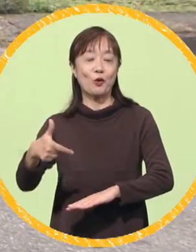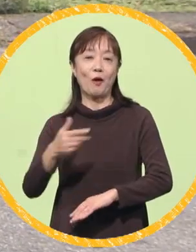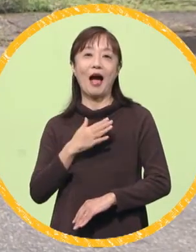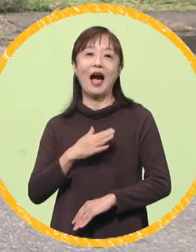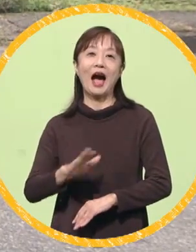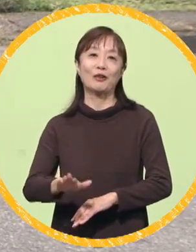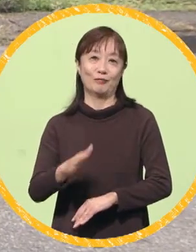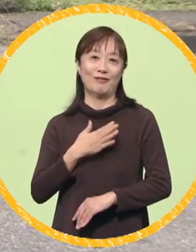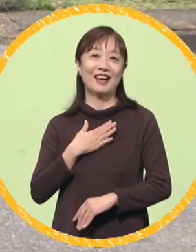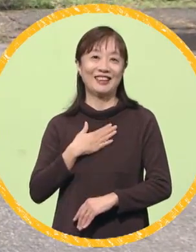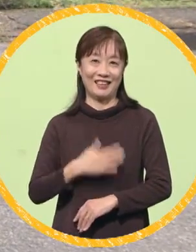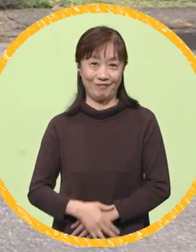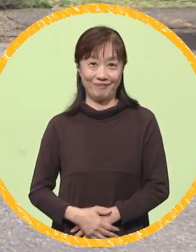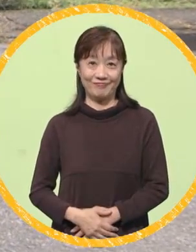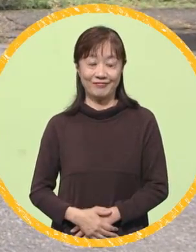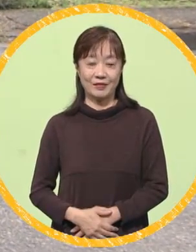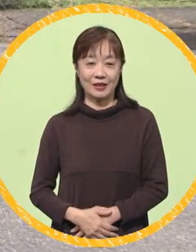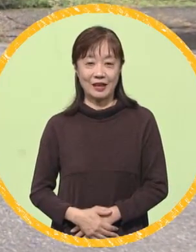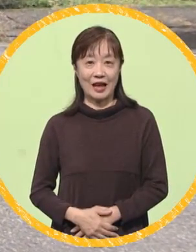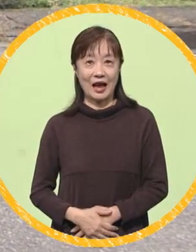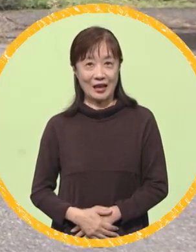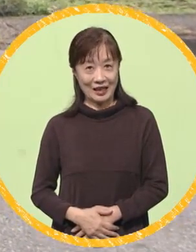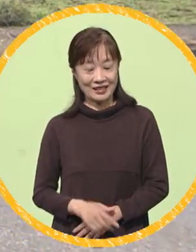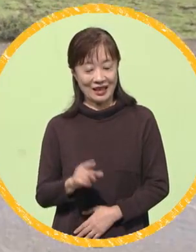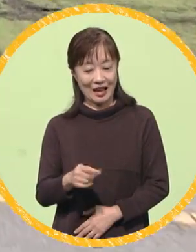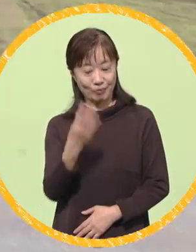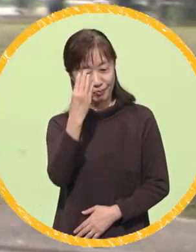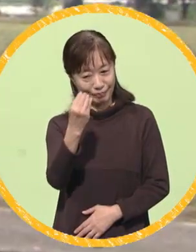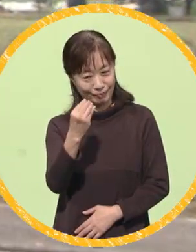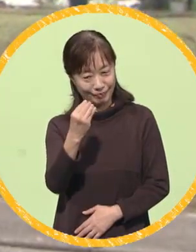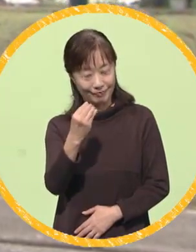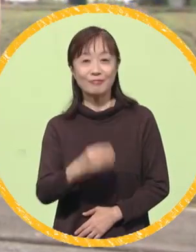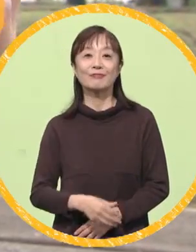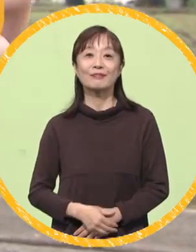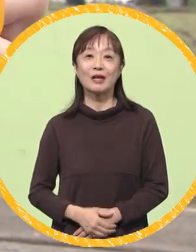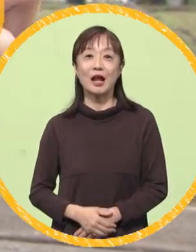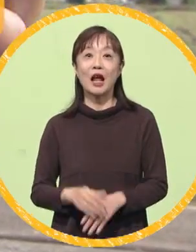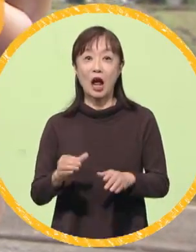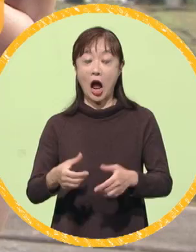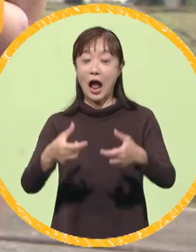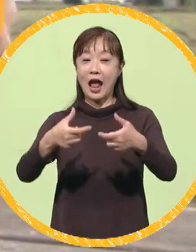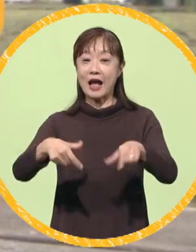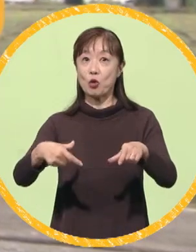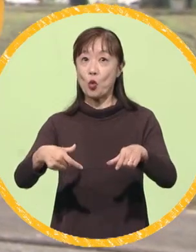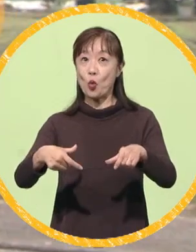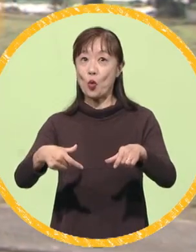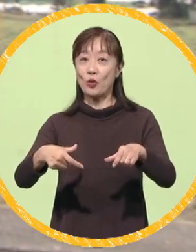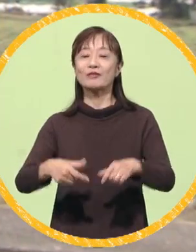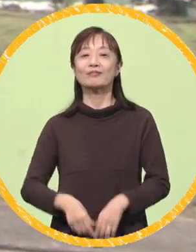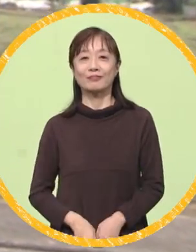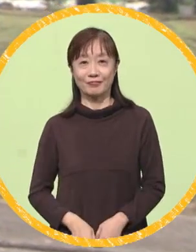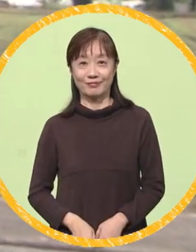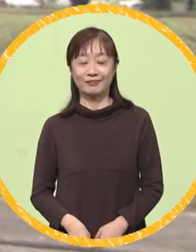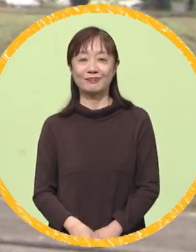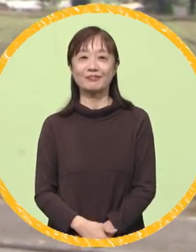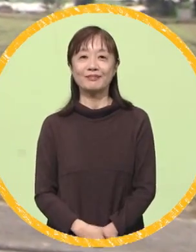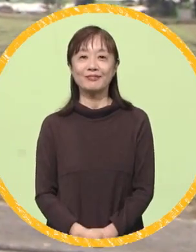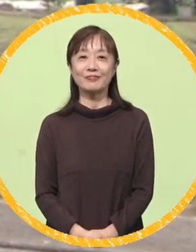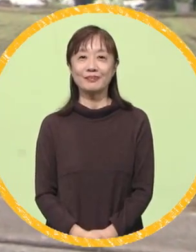ったということで、まず私が注目したのはこちら、じゃん、エッグ、卵です